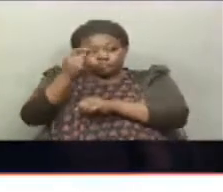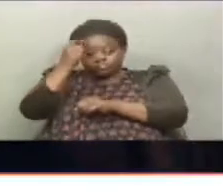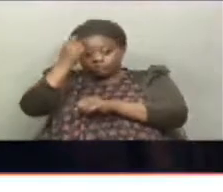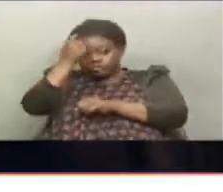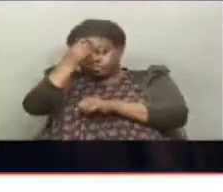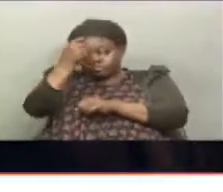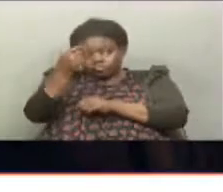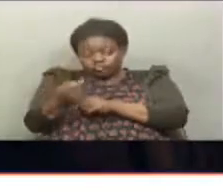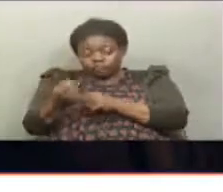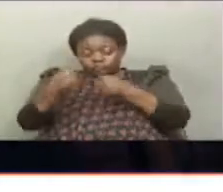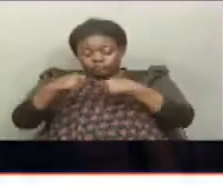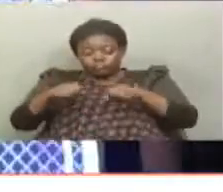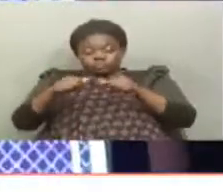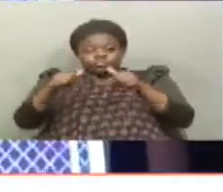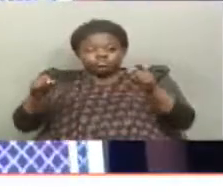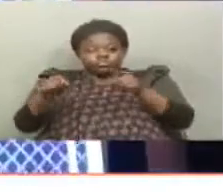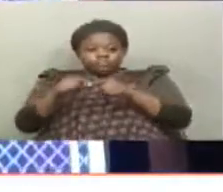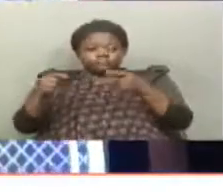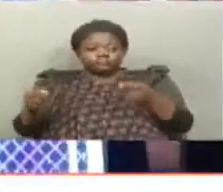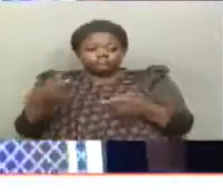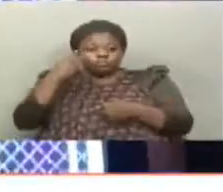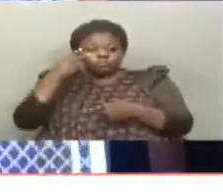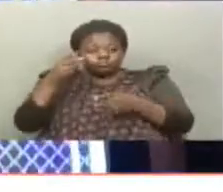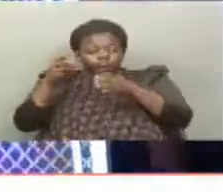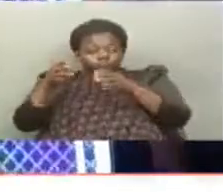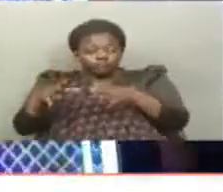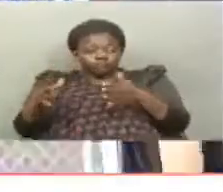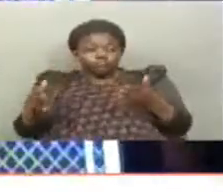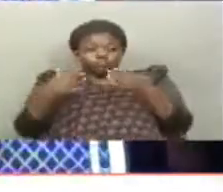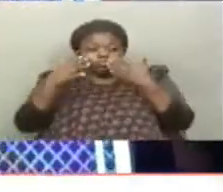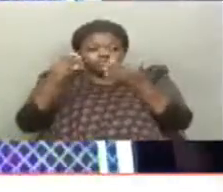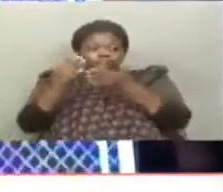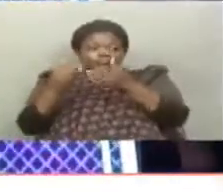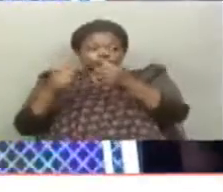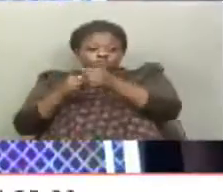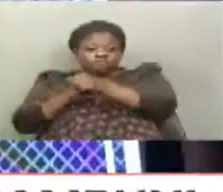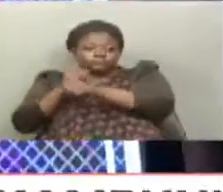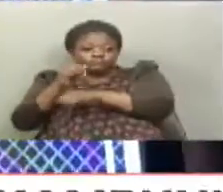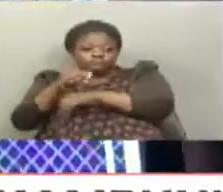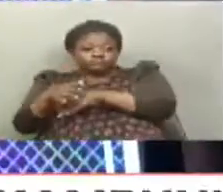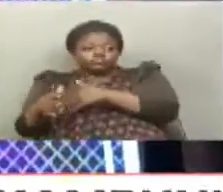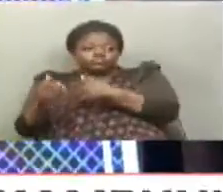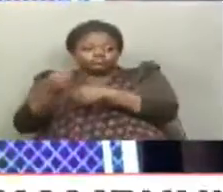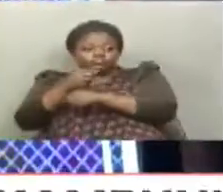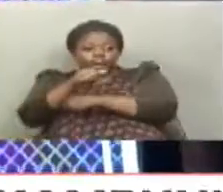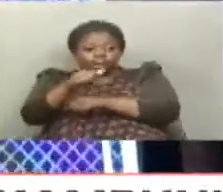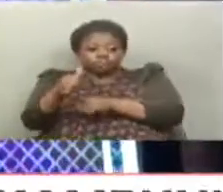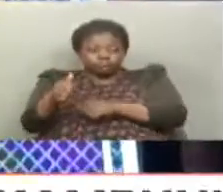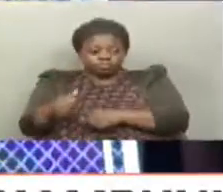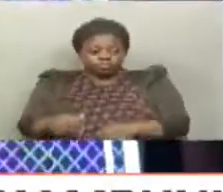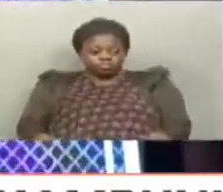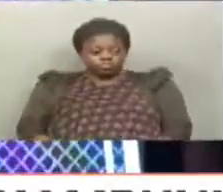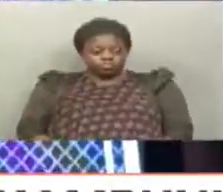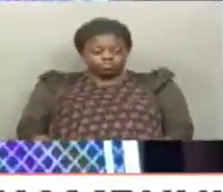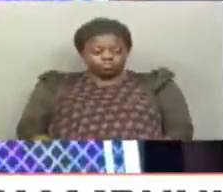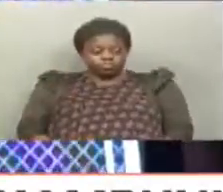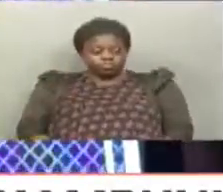government ekikoze obulungi songa kampuni ya Vision Group esimi Dorobu wagizibuwayo eri kampuni endala